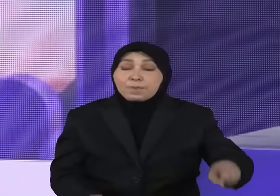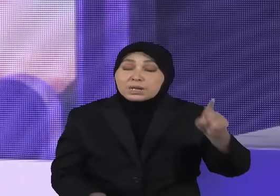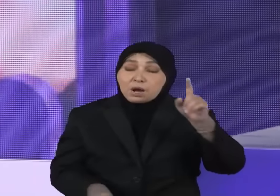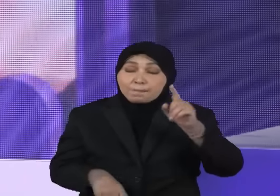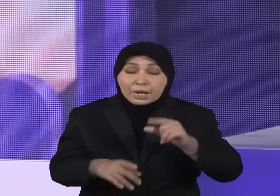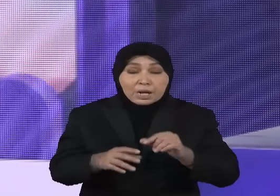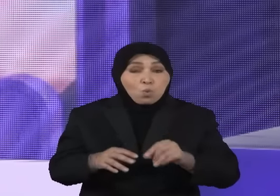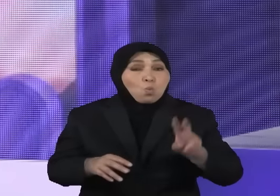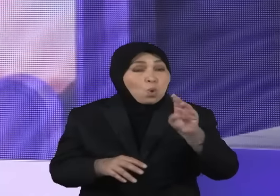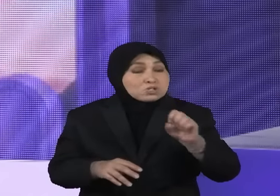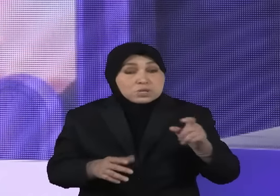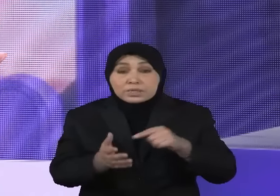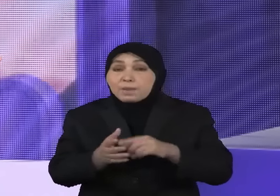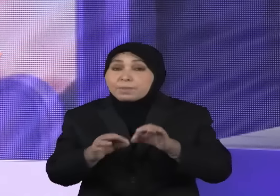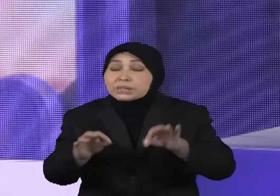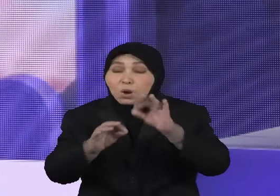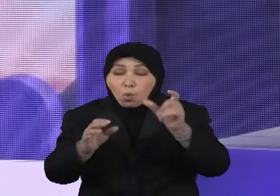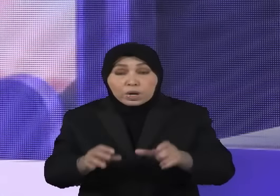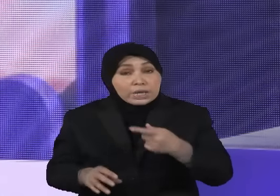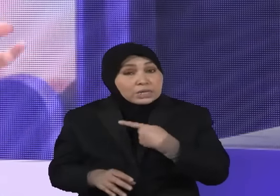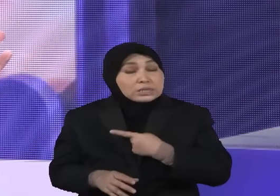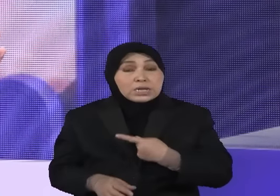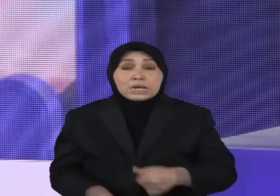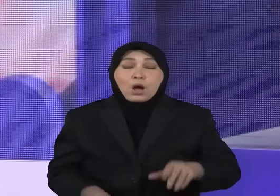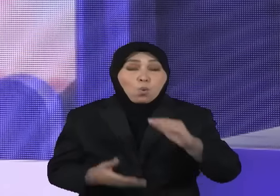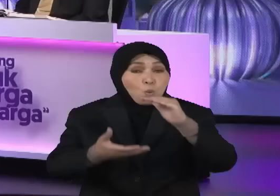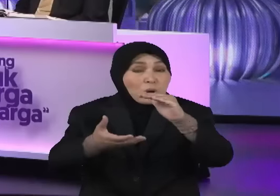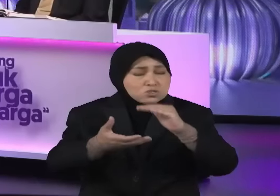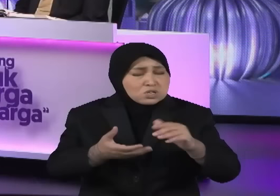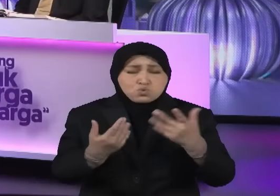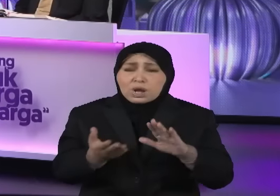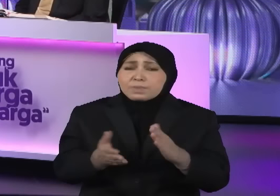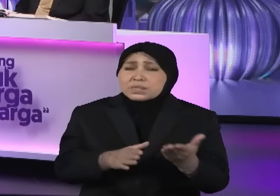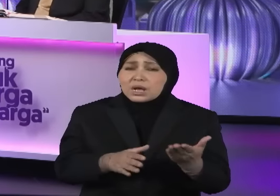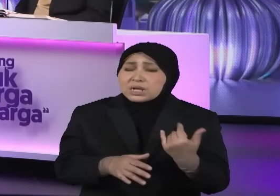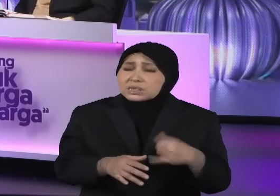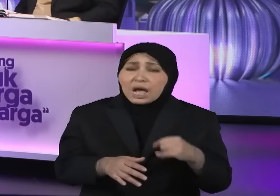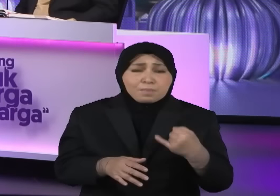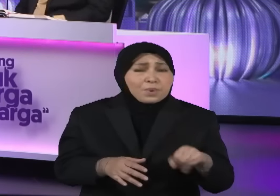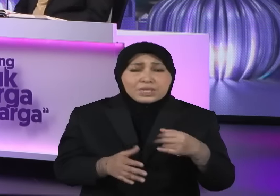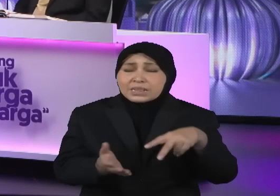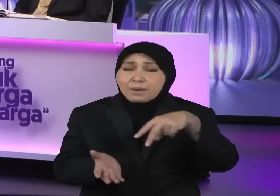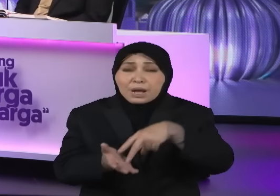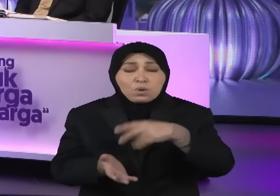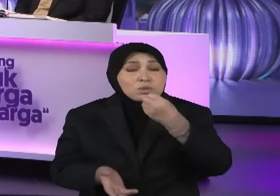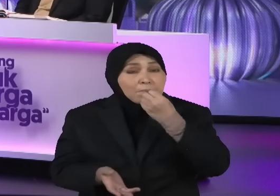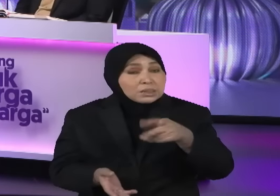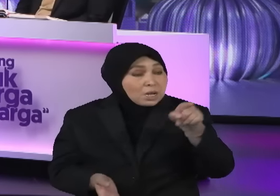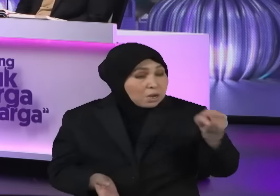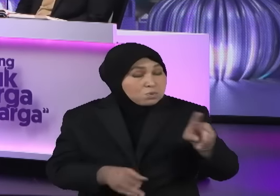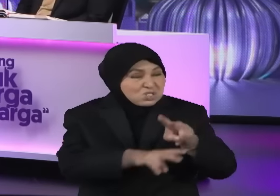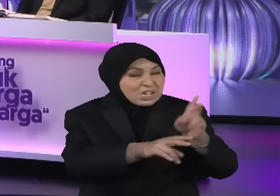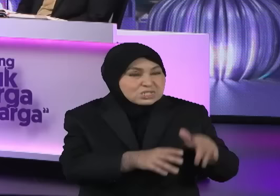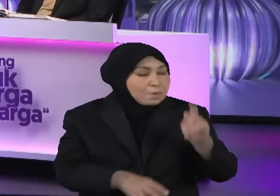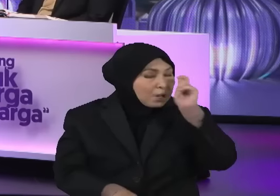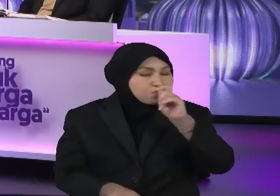penting pasal orang yang kita nak wasiat, yang berwasiat itu dah mati Ustaz. Dia tak boleh bangkit lagi dah untuk menyatakan engkau saksi palsu,